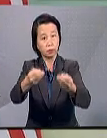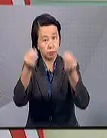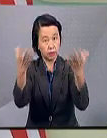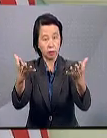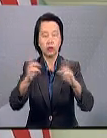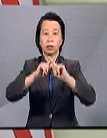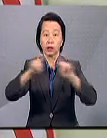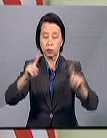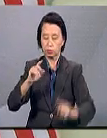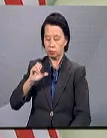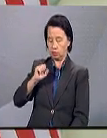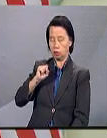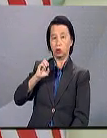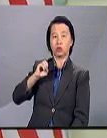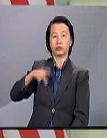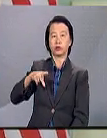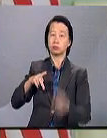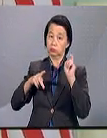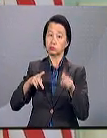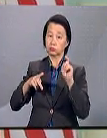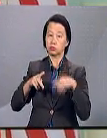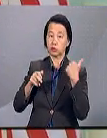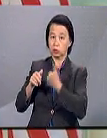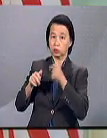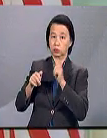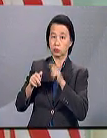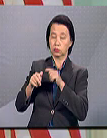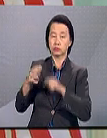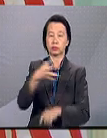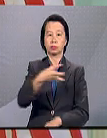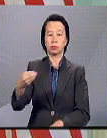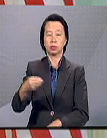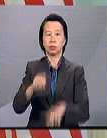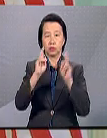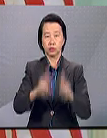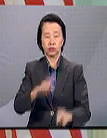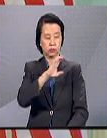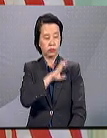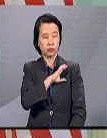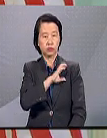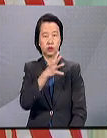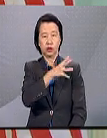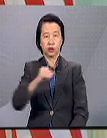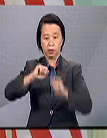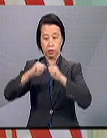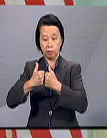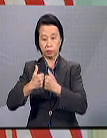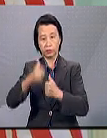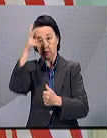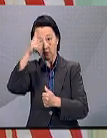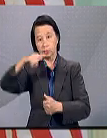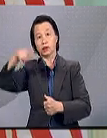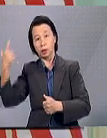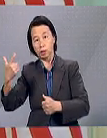namun SOP mesti juga dipatuhi dan pihak PDRM serta agensi lain